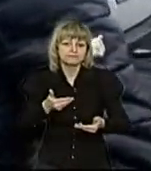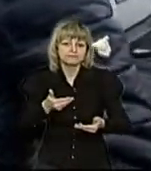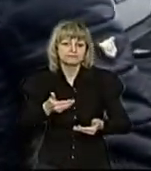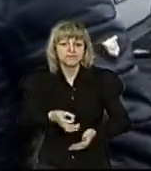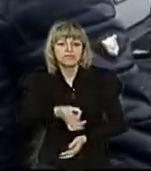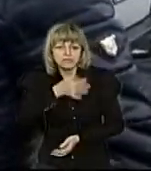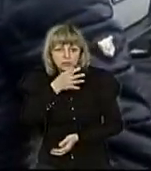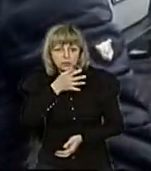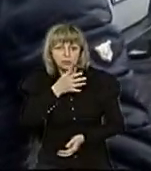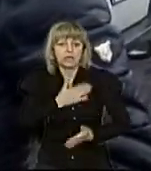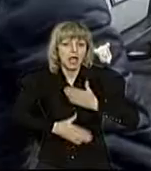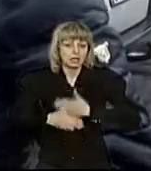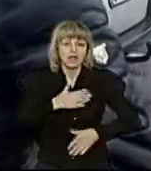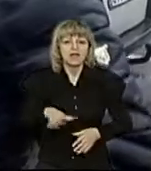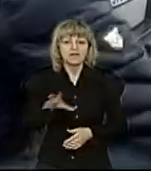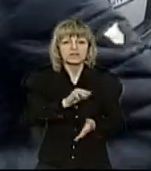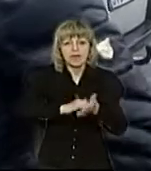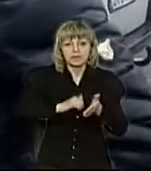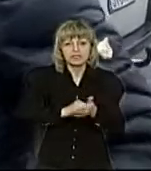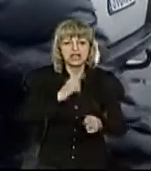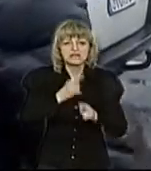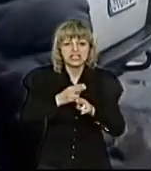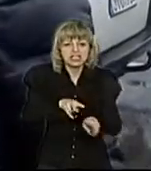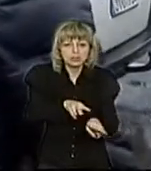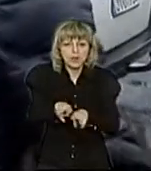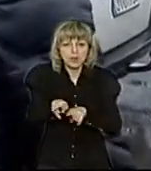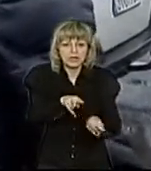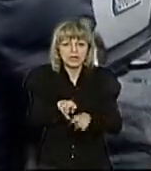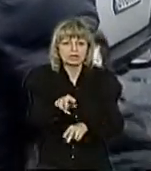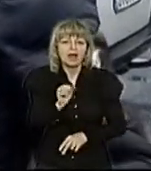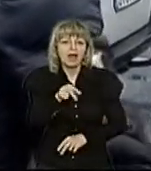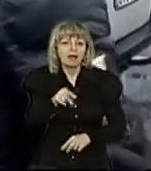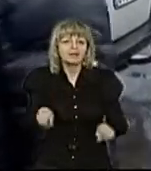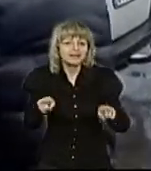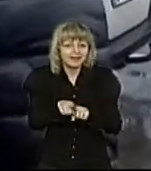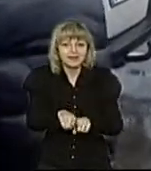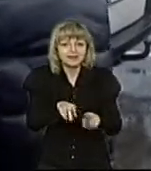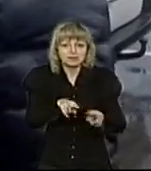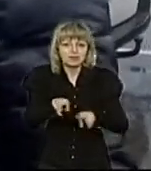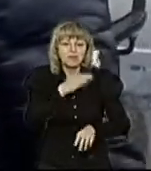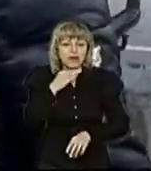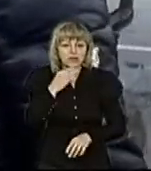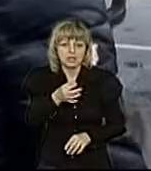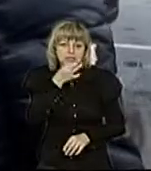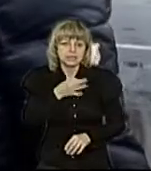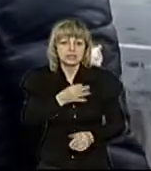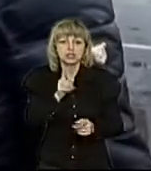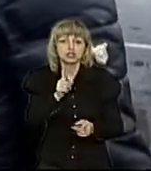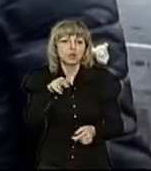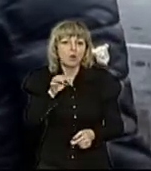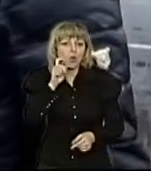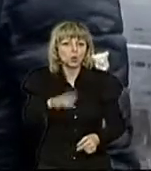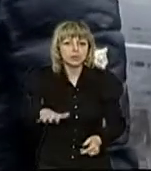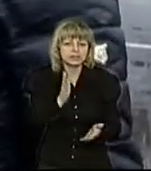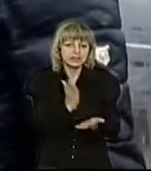задовольняла. Вся причина в залізничному переїзді. Але ж таких зараз багато. Нам сьогодні назвали 37, що є по Україні